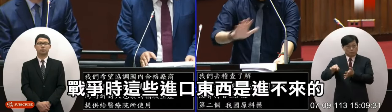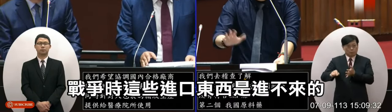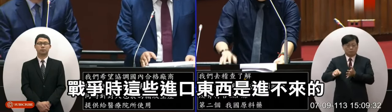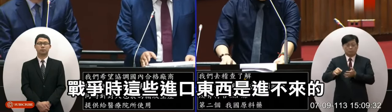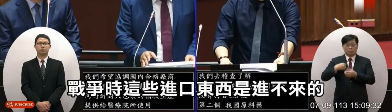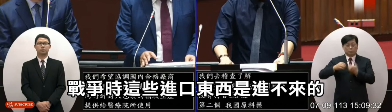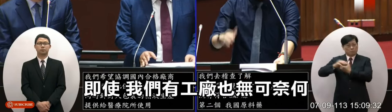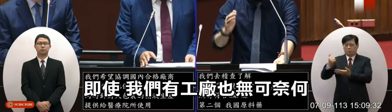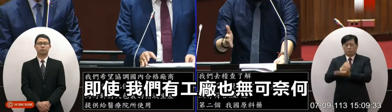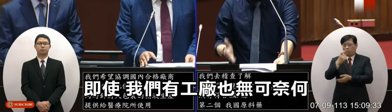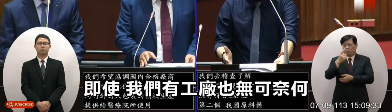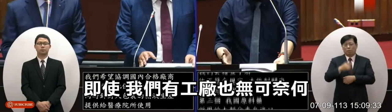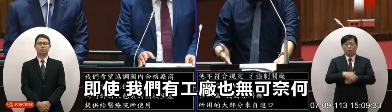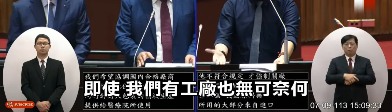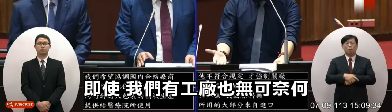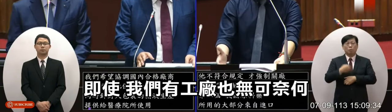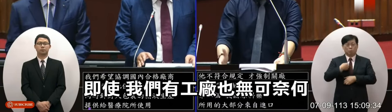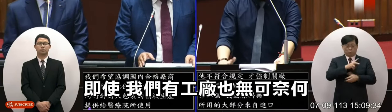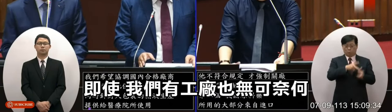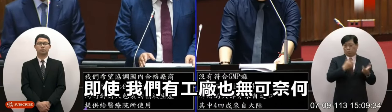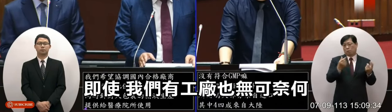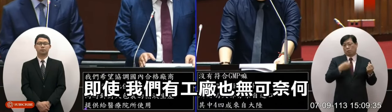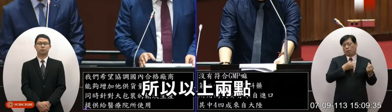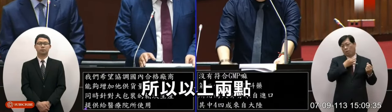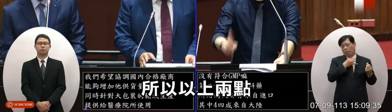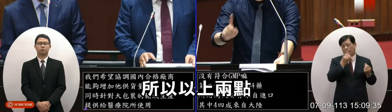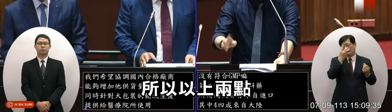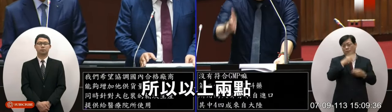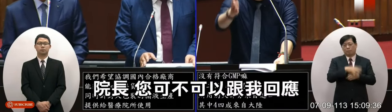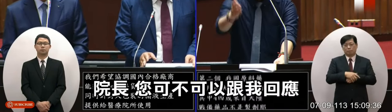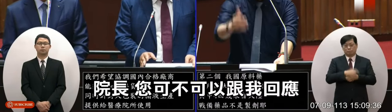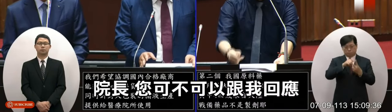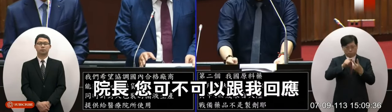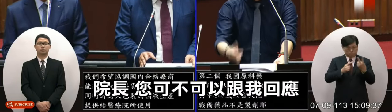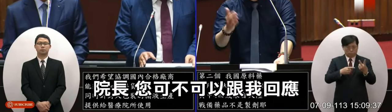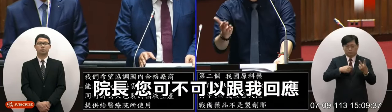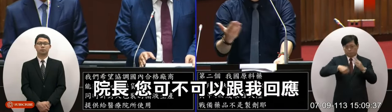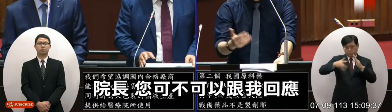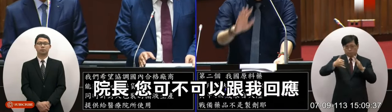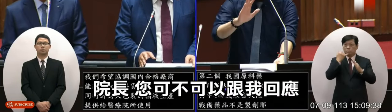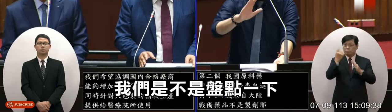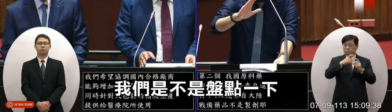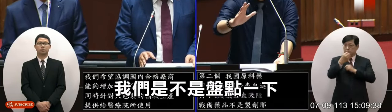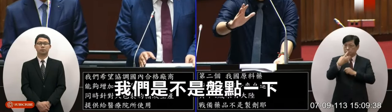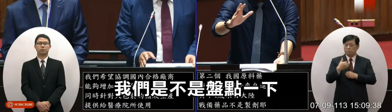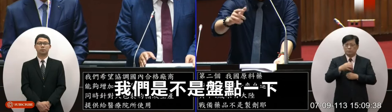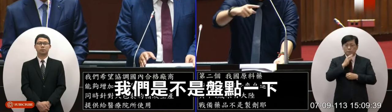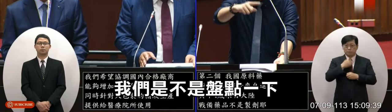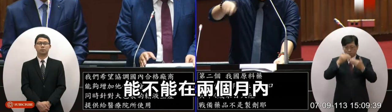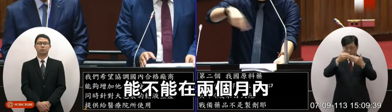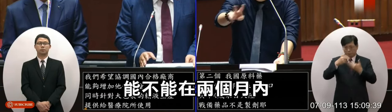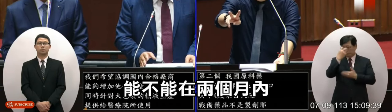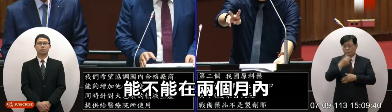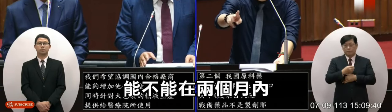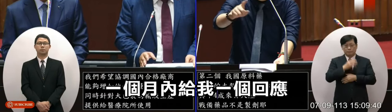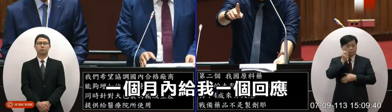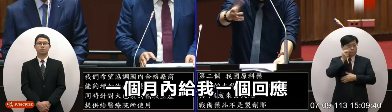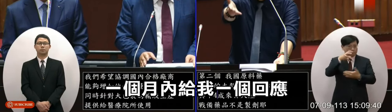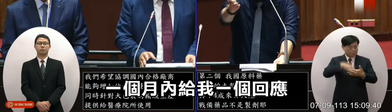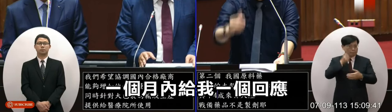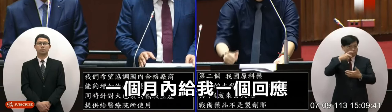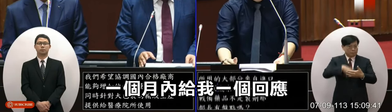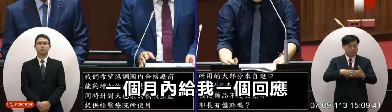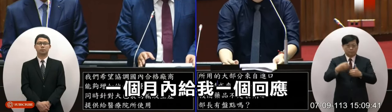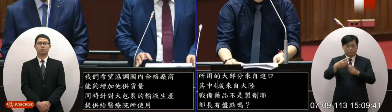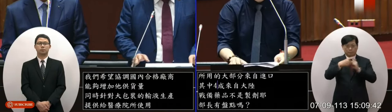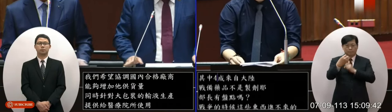西是进不来的，那即使我们有工厂也无可奈何啊。所以以上两点，院长，您可不可以跟我回应？我们是不是盘点一下，能不能在1个月内